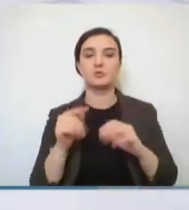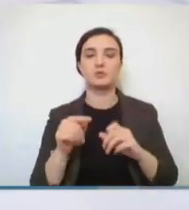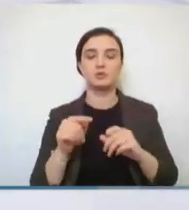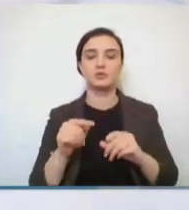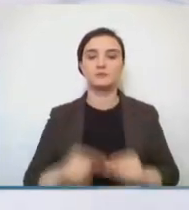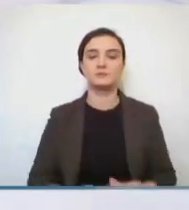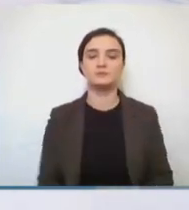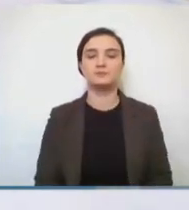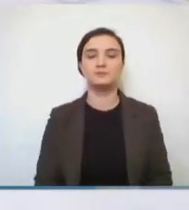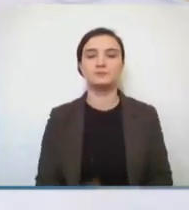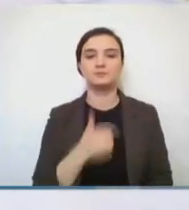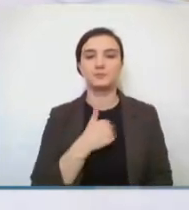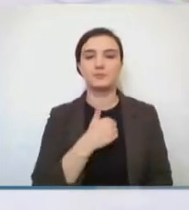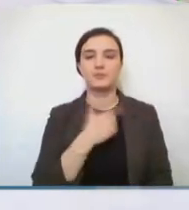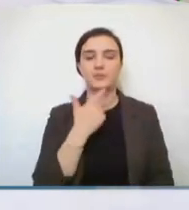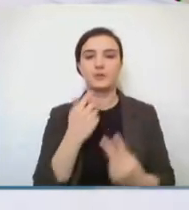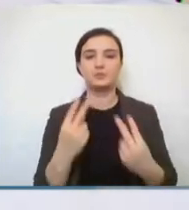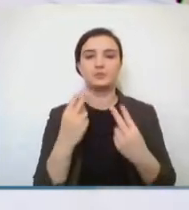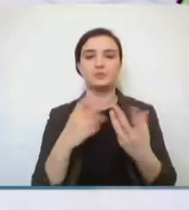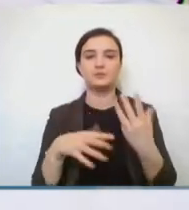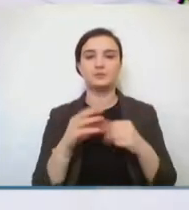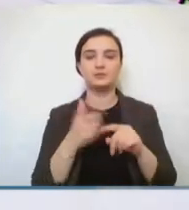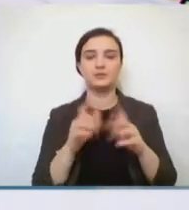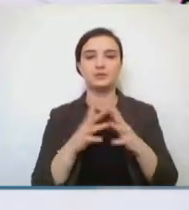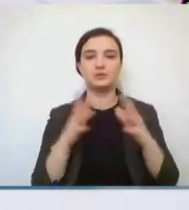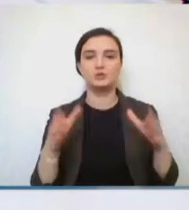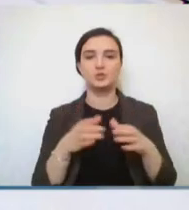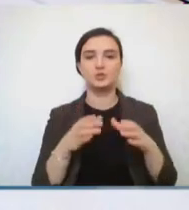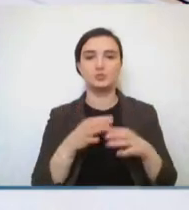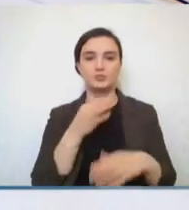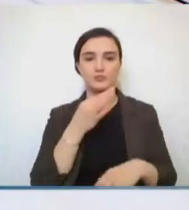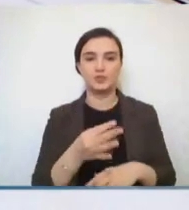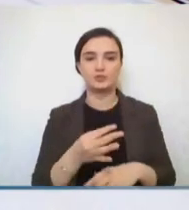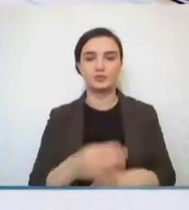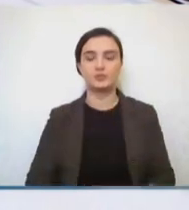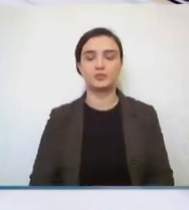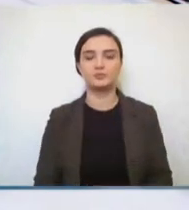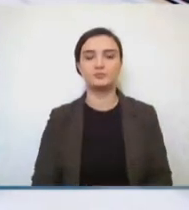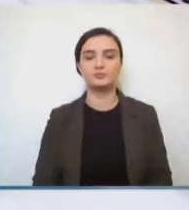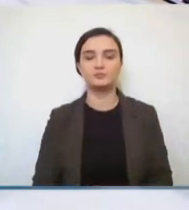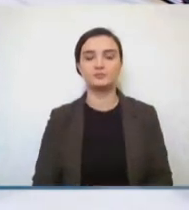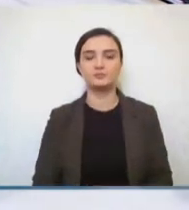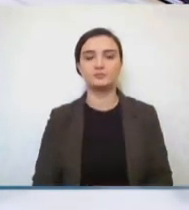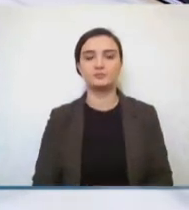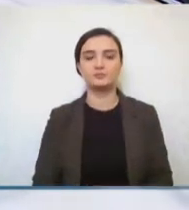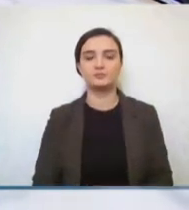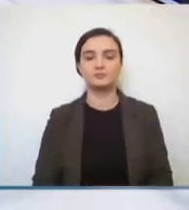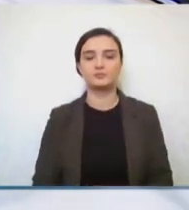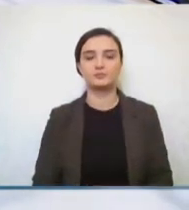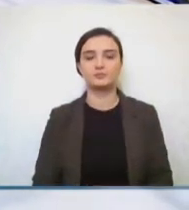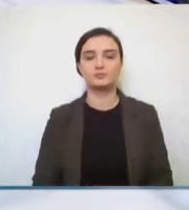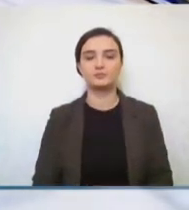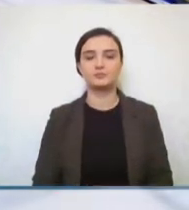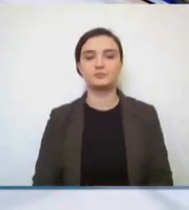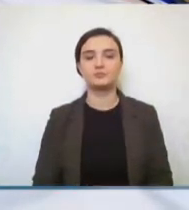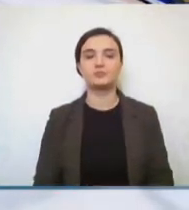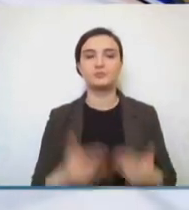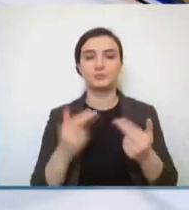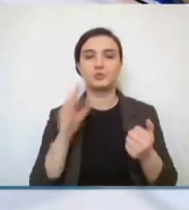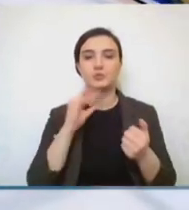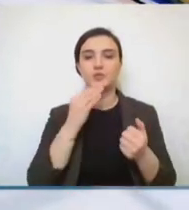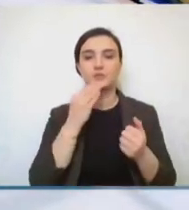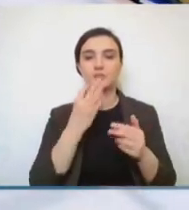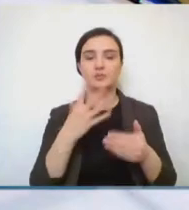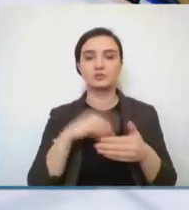მინდა მაყურებელთა ძალიან დიდ ჯგუფს უპასუხო. რა თქმა უნდა, როდესაც ჩვენ კვების ზონაში ვხედავთ აი